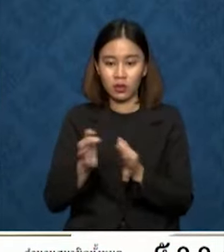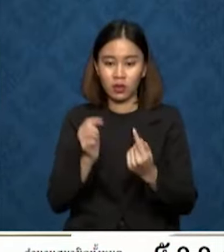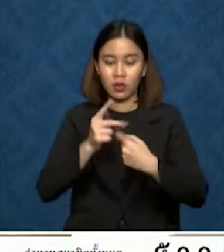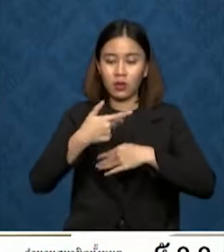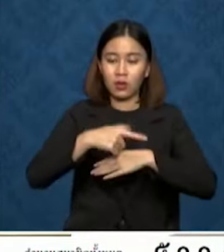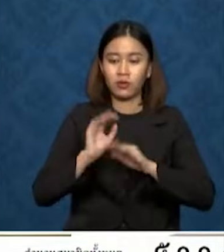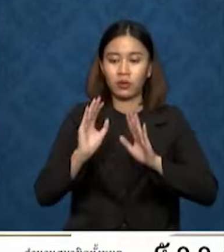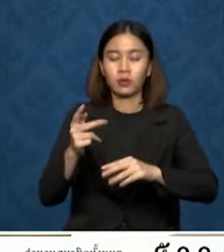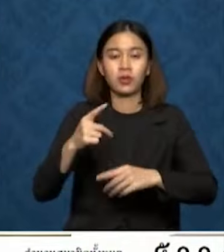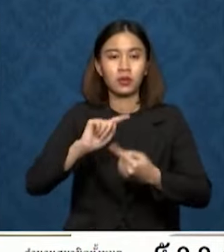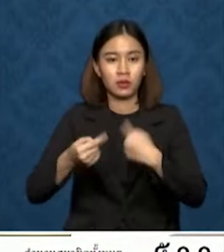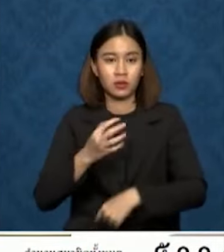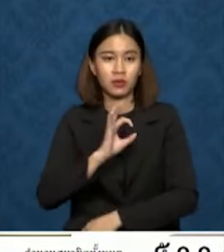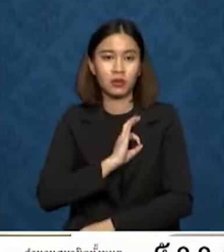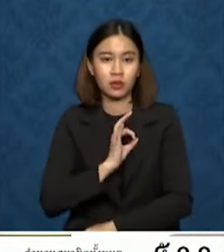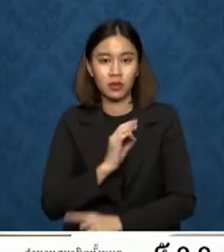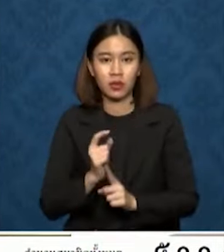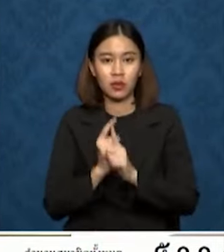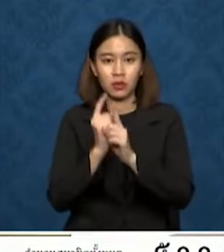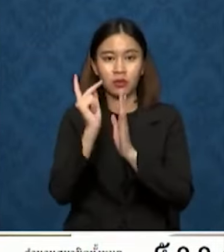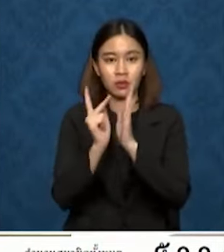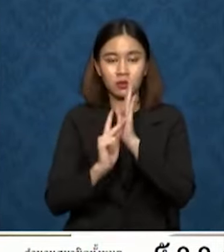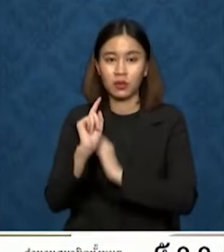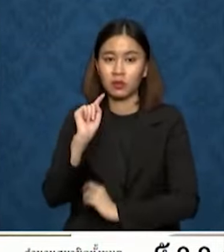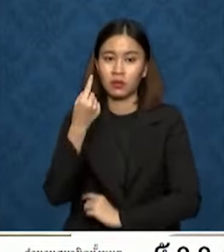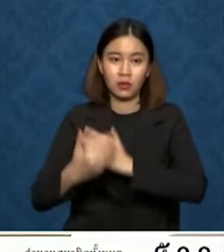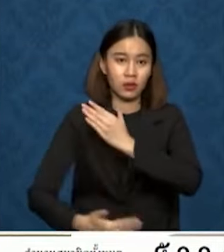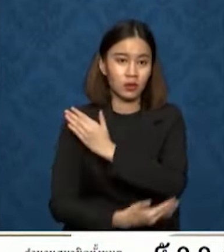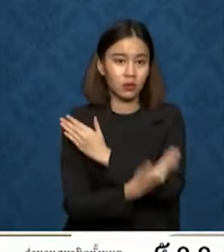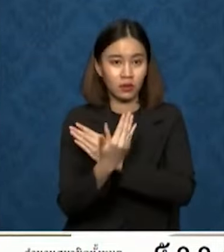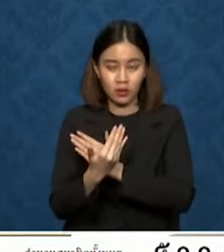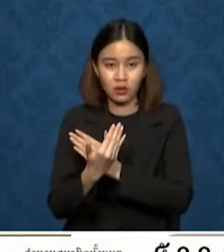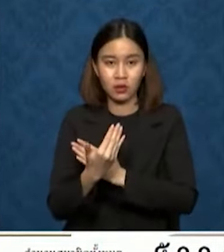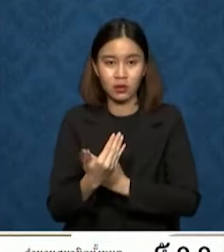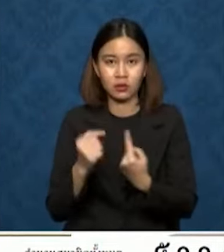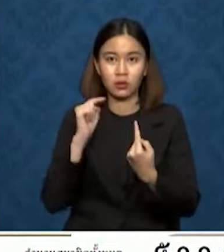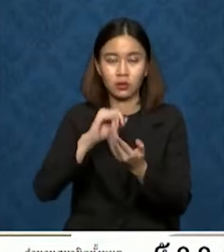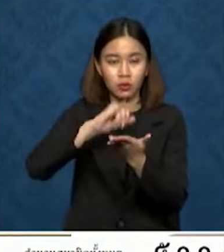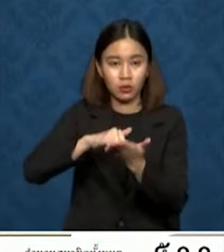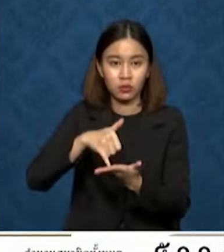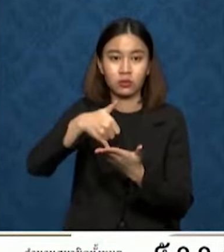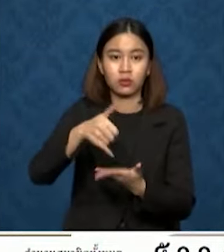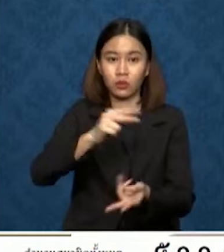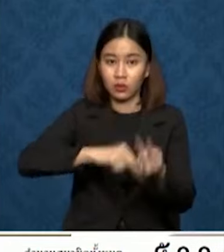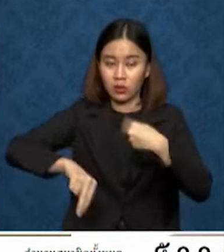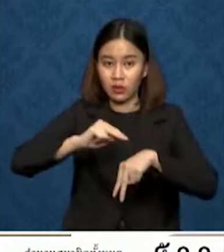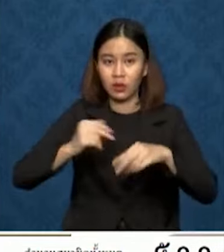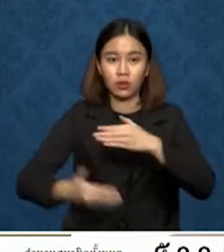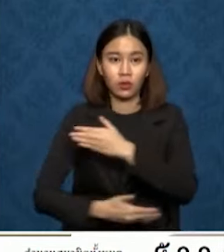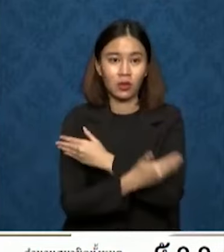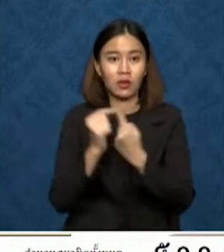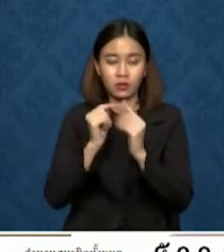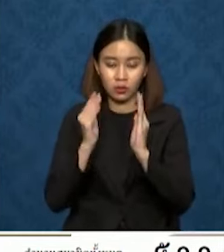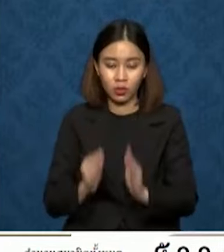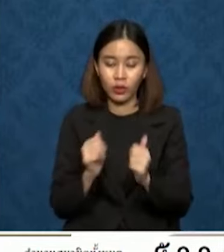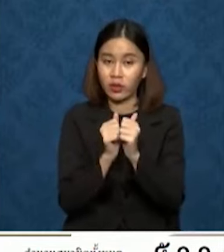านผ่านไปเพื่อนสมชิกว่าตามกฎหมายใหม่ถ้าเราให้โอกาสเขาสมัครใจเขาสู่กรมมัดโอกาสกัคืเป็